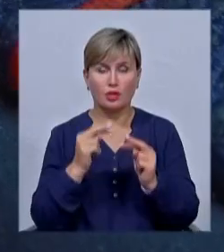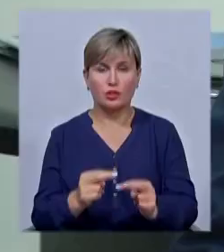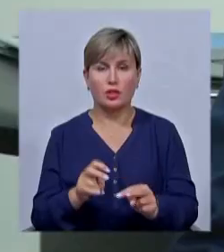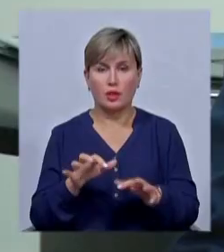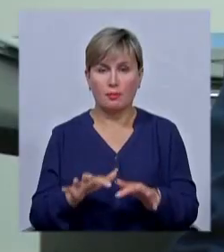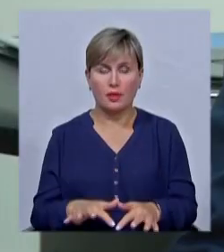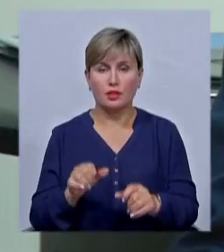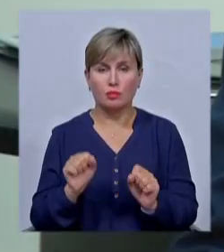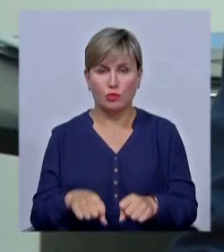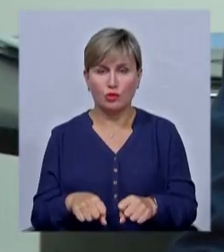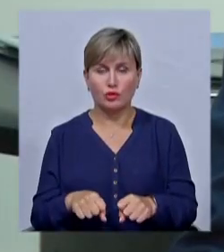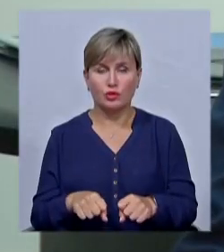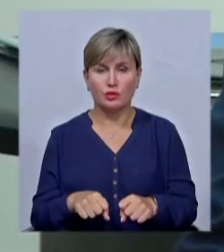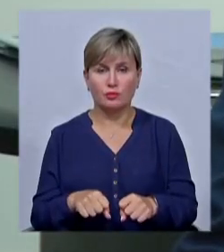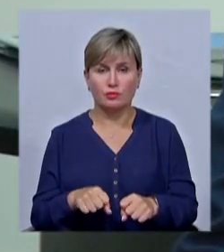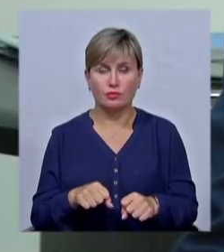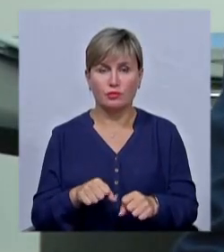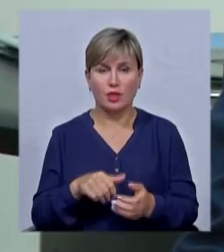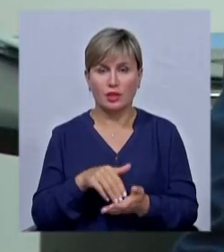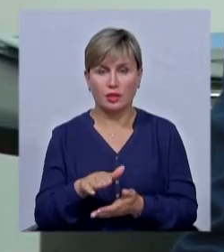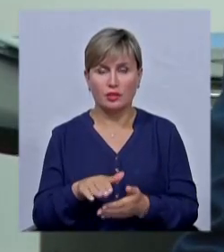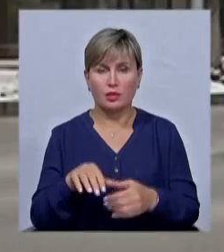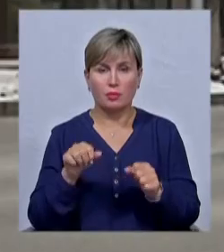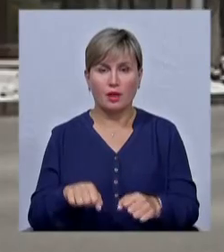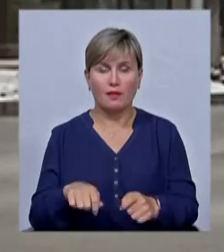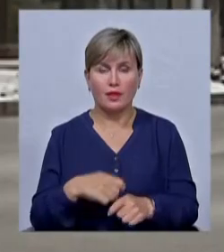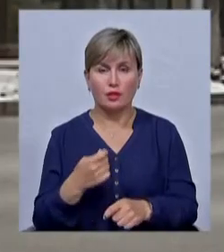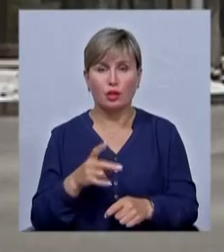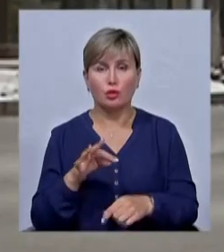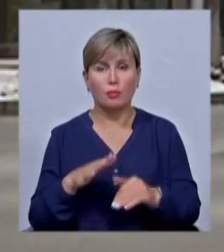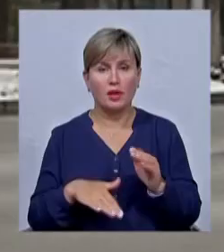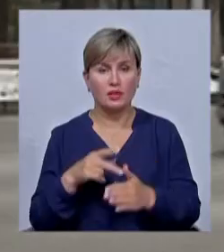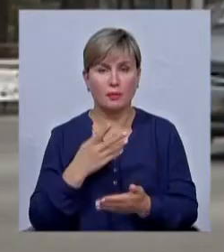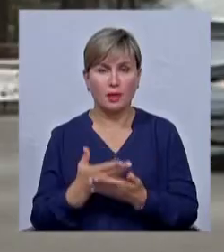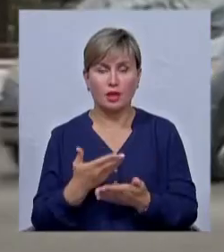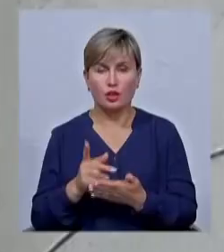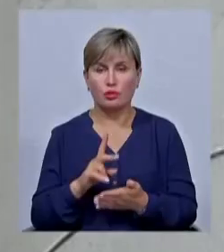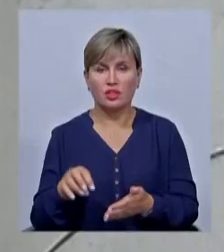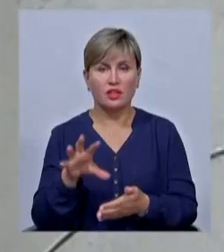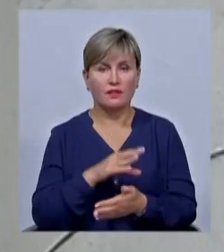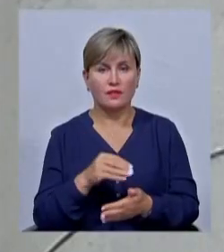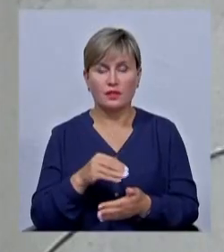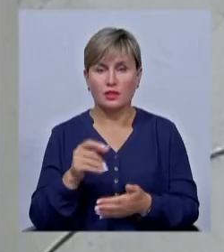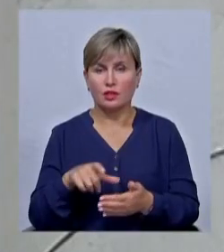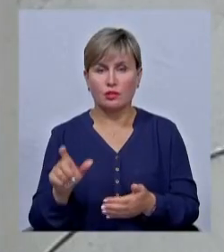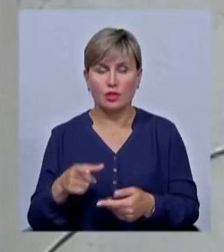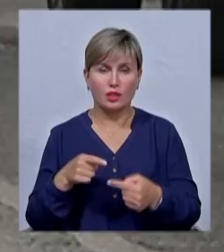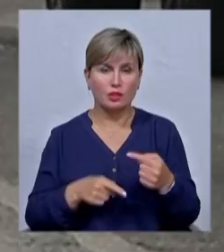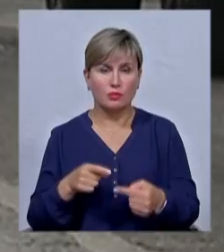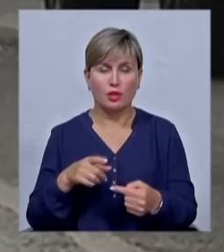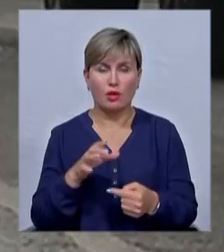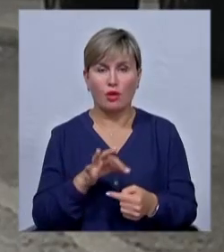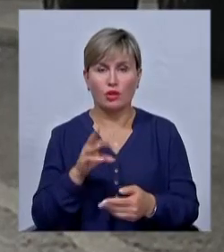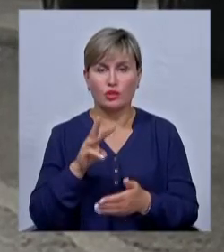на месте можем отклонить правонарушением но практика показывает что не все автолюбители оспаривают решение о